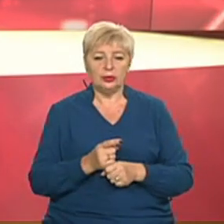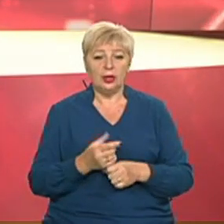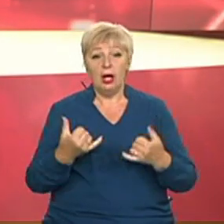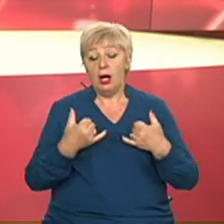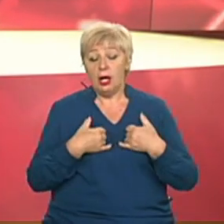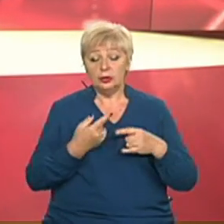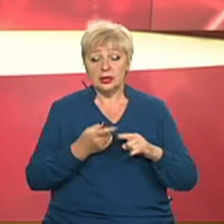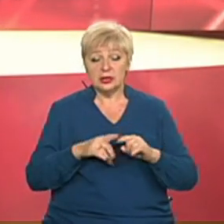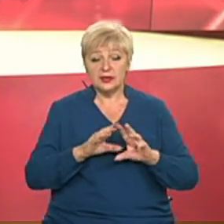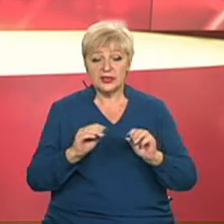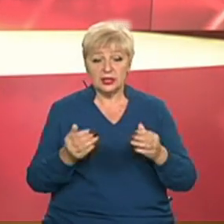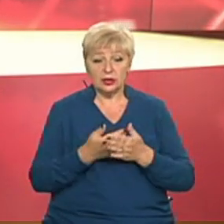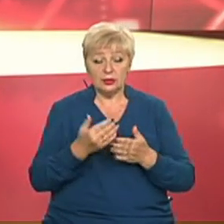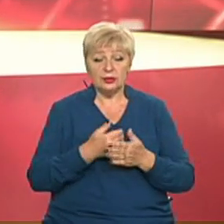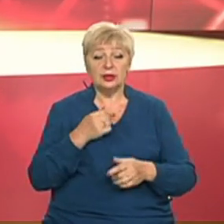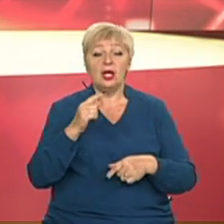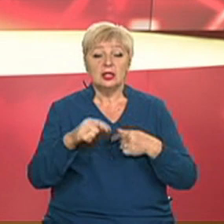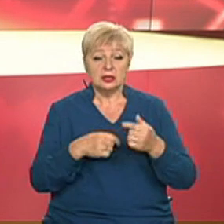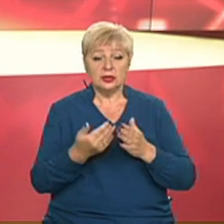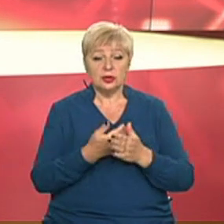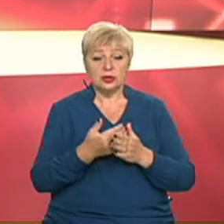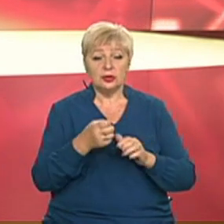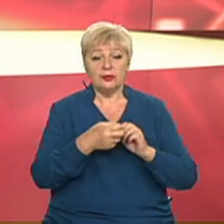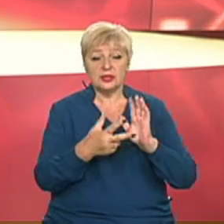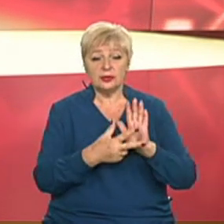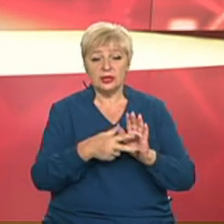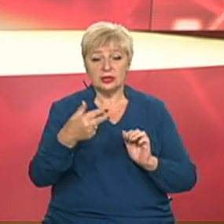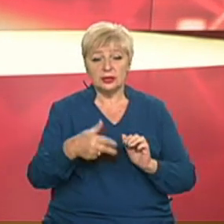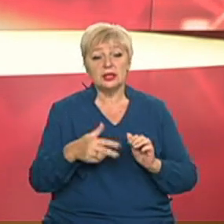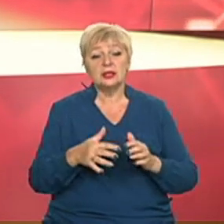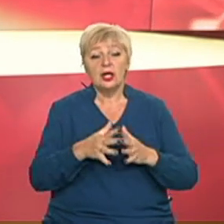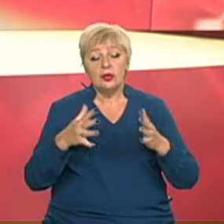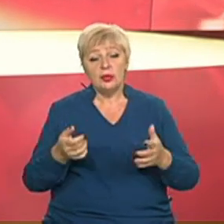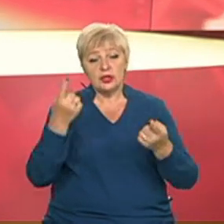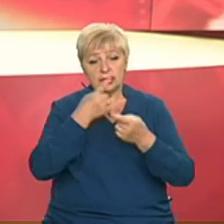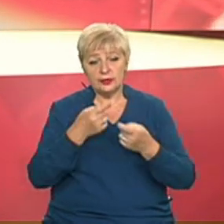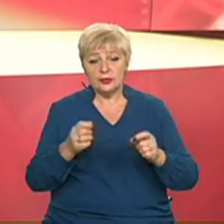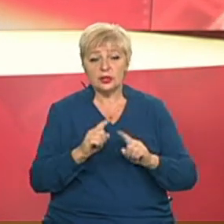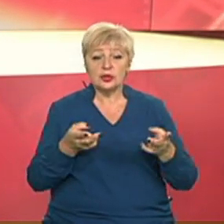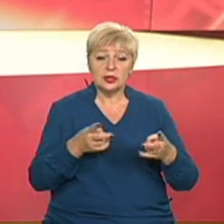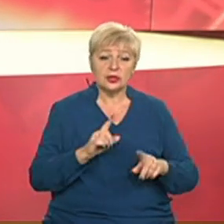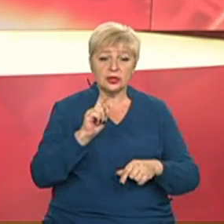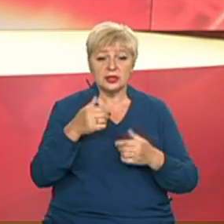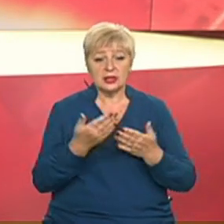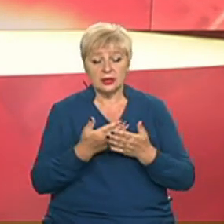А у нас це всі новини у випуску наступної о 18:30. Більше інформації та те, що залишилось за